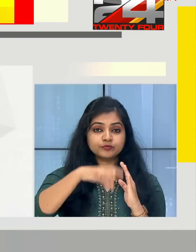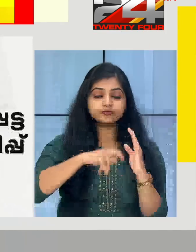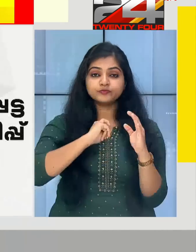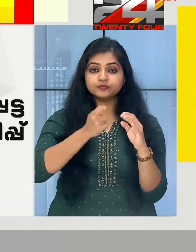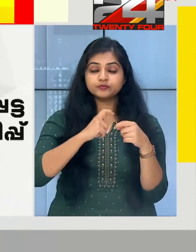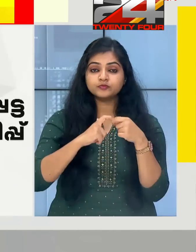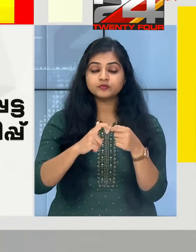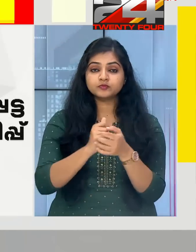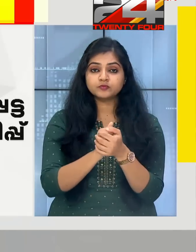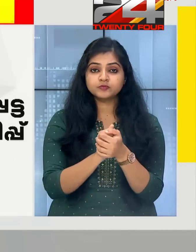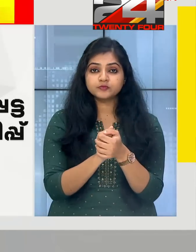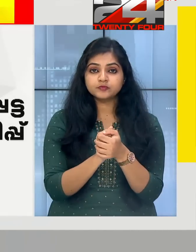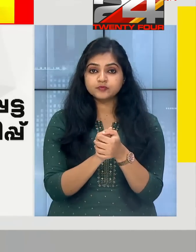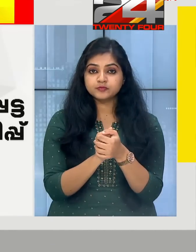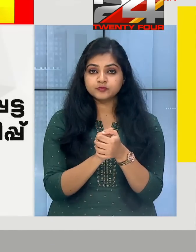ചേരുന്നുണ്ട്. ശ്രീജിത്ത്, കേൾക്കാം.